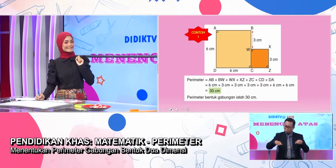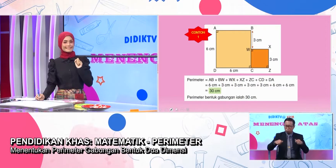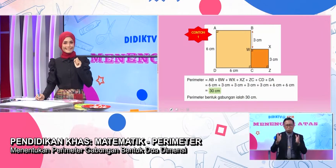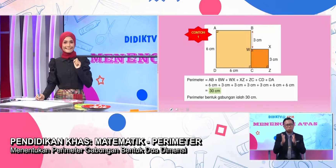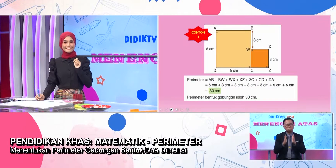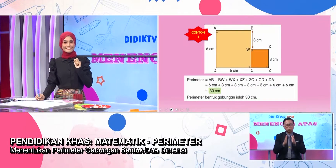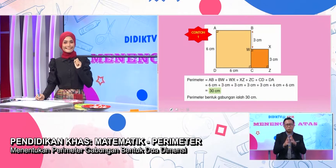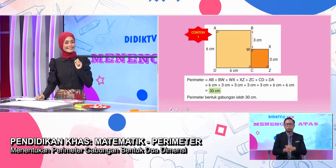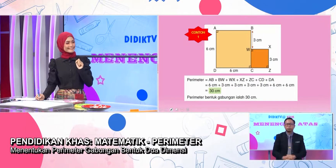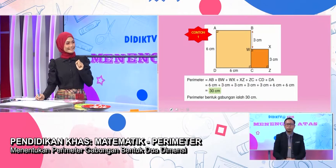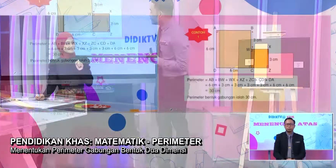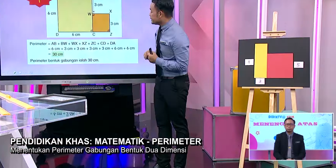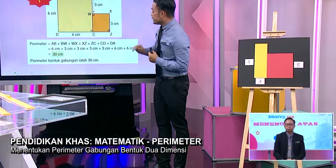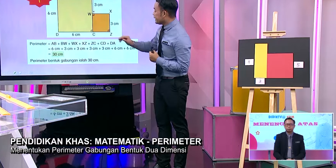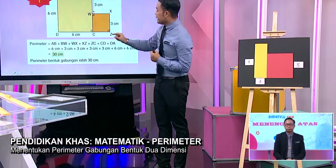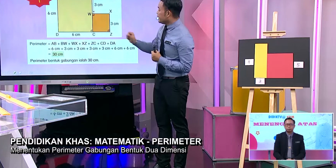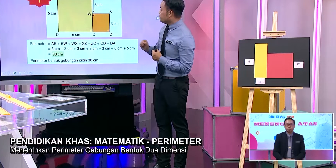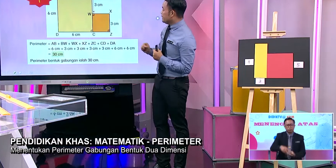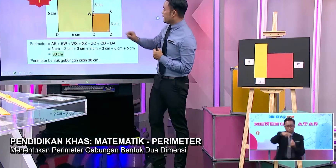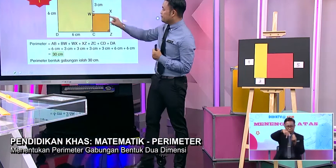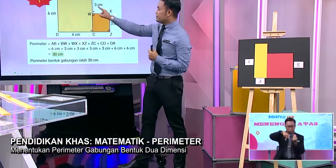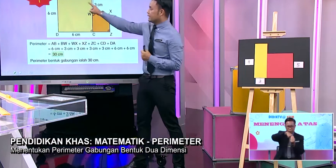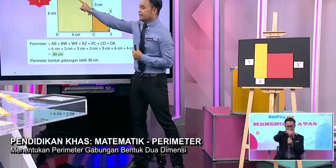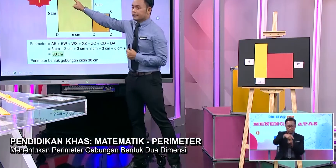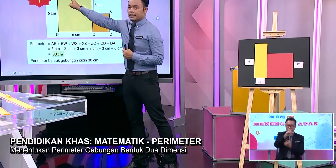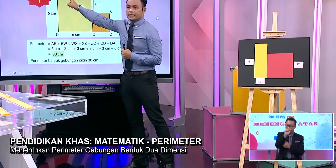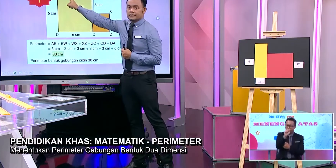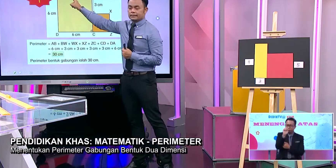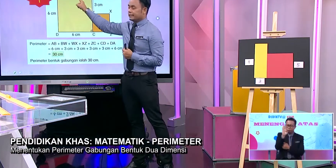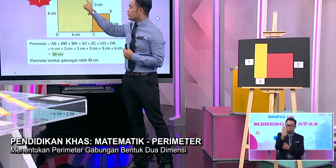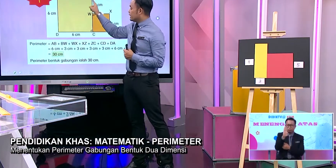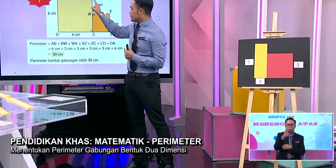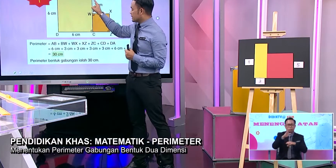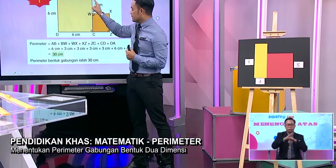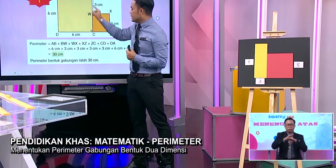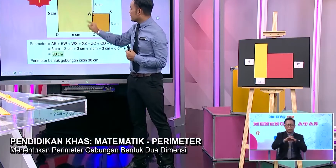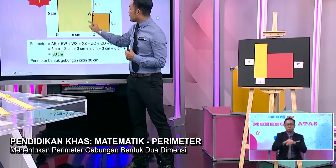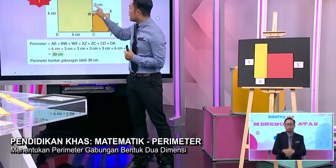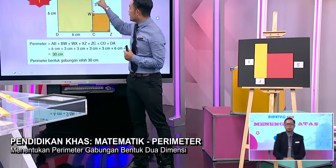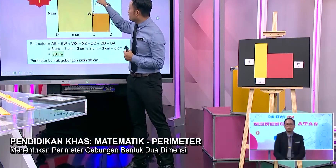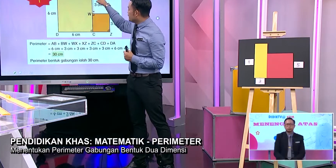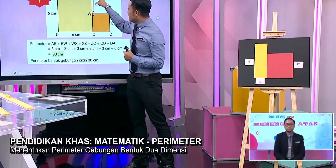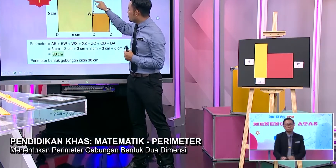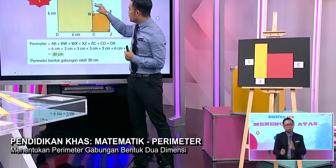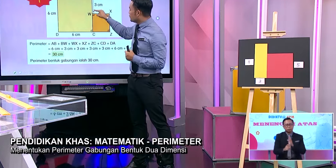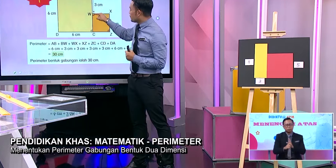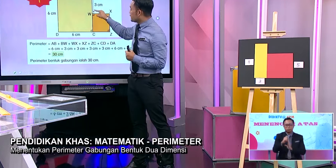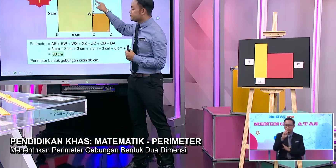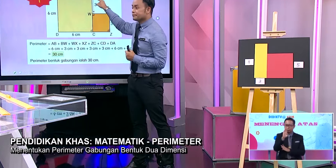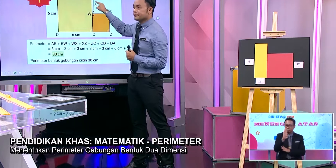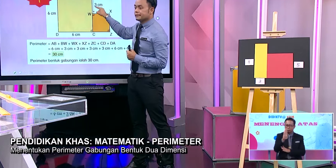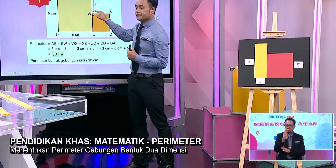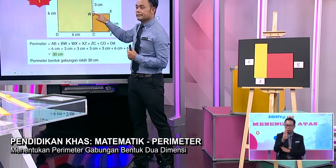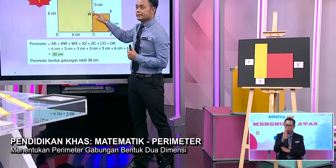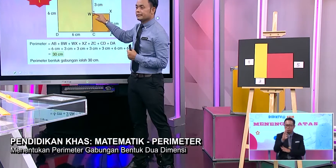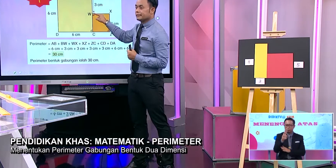tepat sekali Oke jadi vermite Ebi Ebi ba diatas ini terlihat sama-sama tambah dengan bidak beli berapa